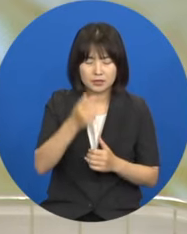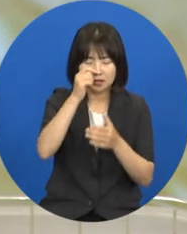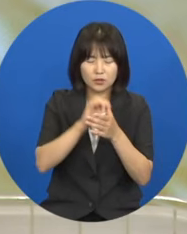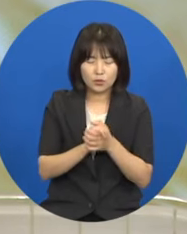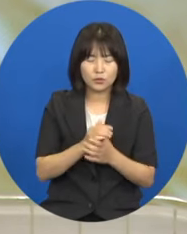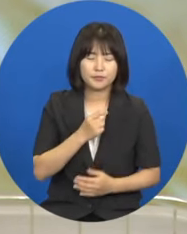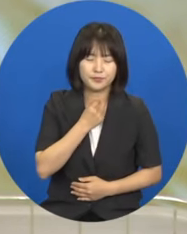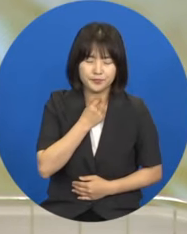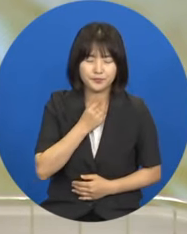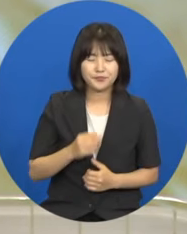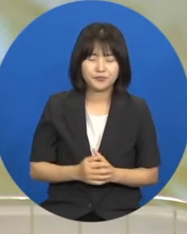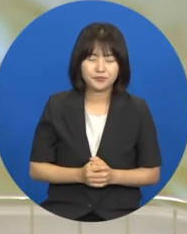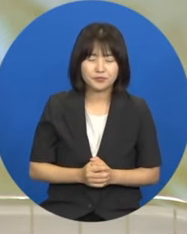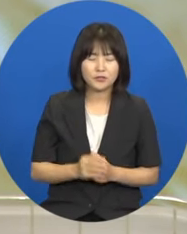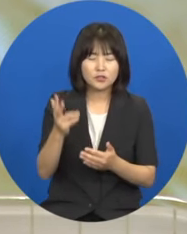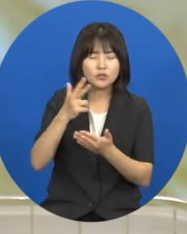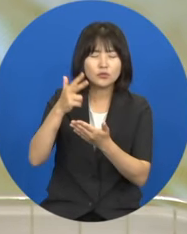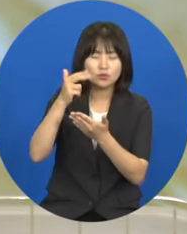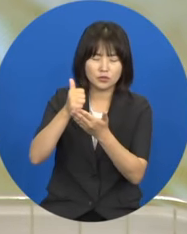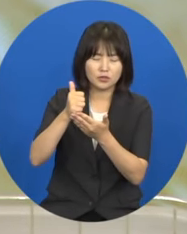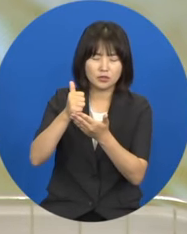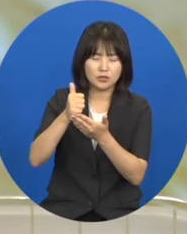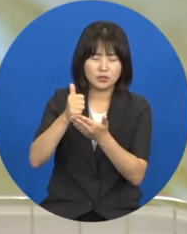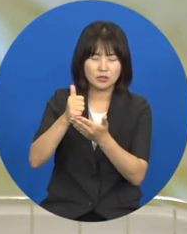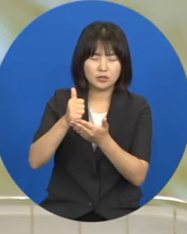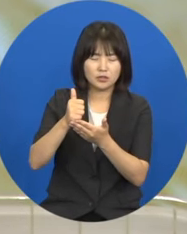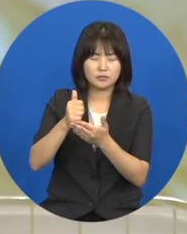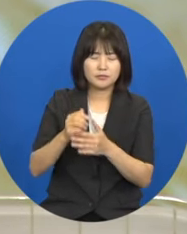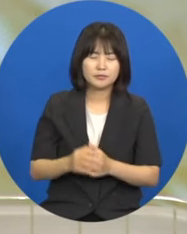원합니다. 주님, 혹시